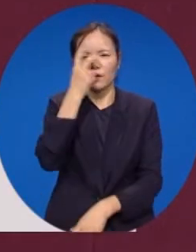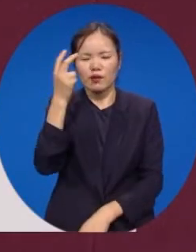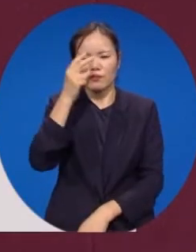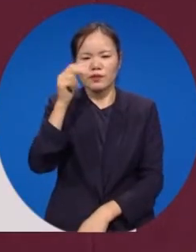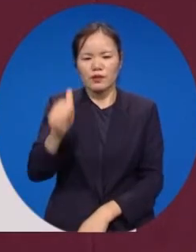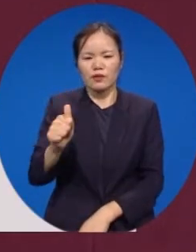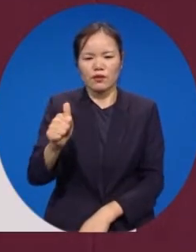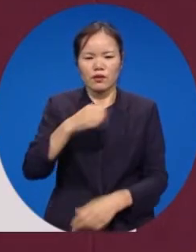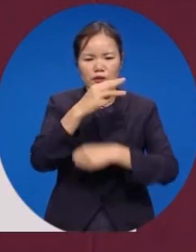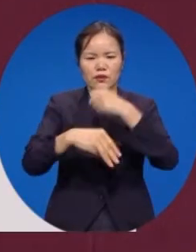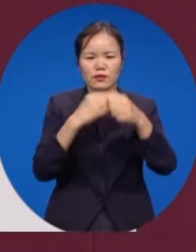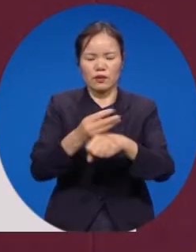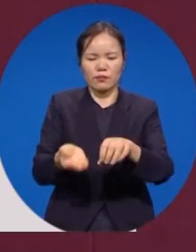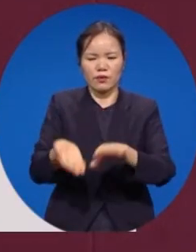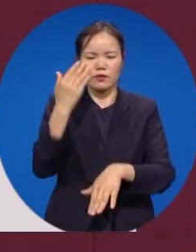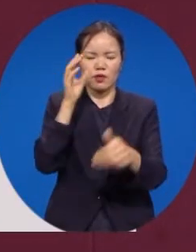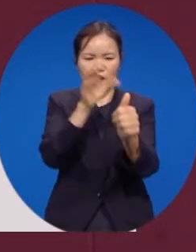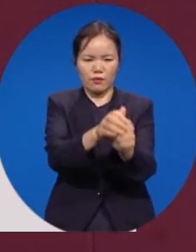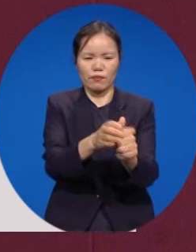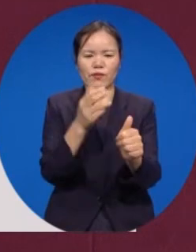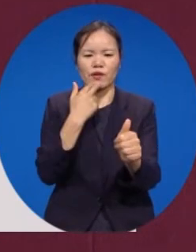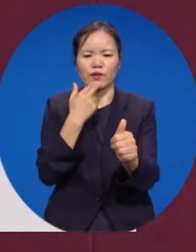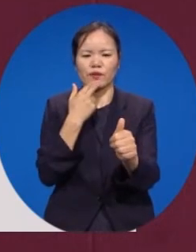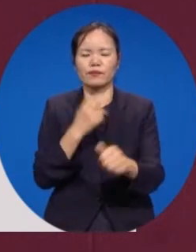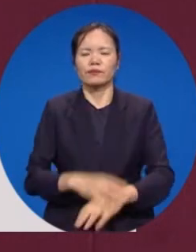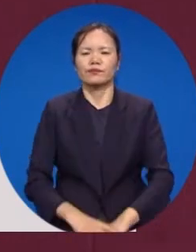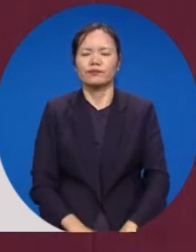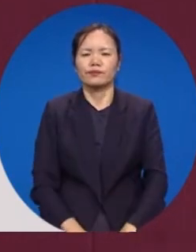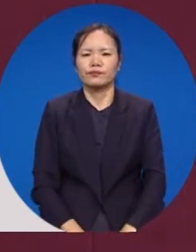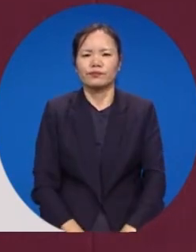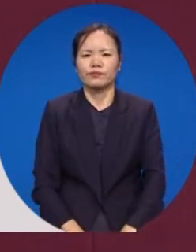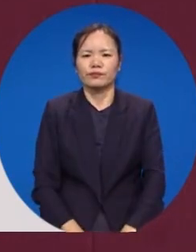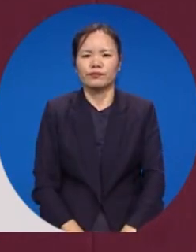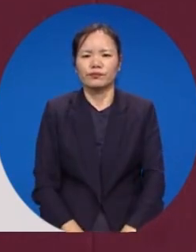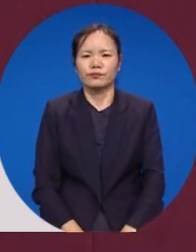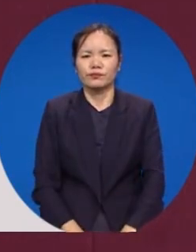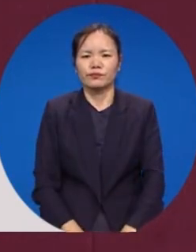왜 3년이 넘도록 임명하지 않는 것입니까?